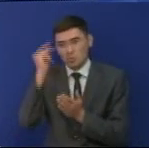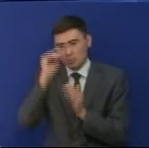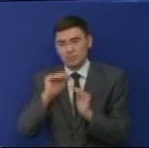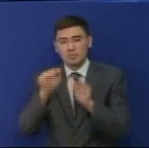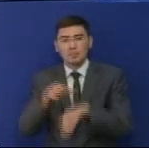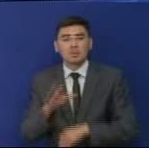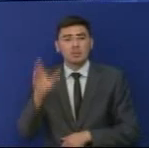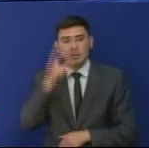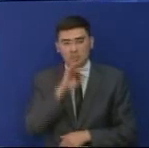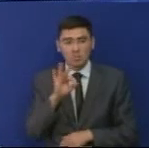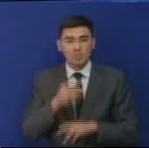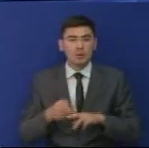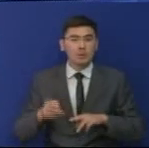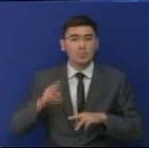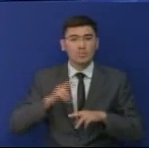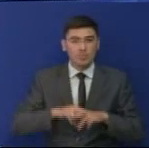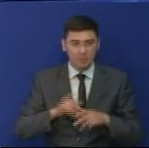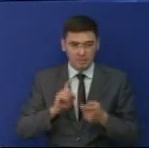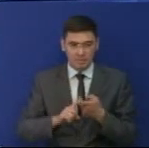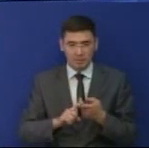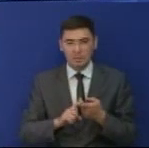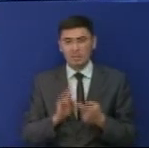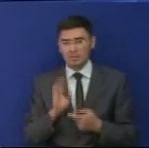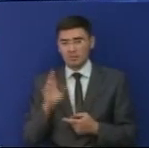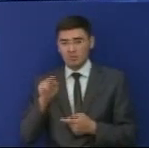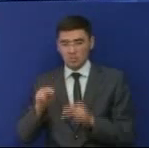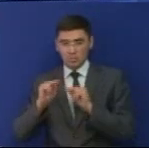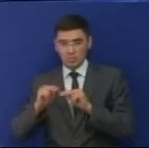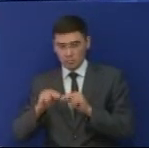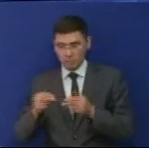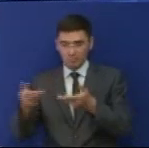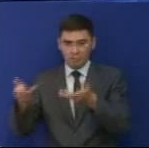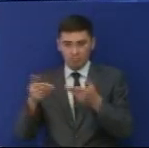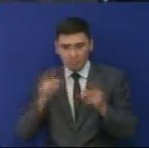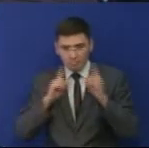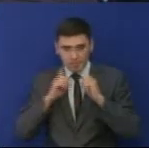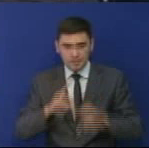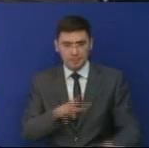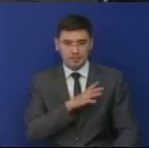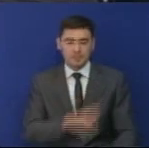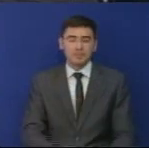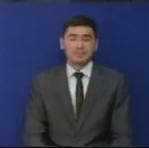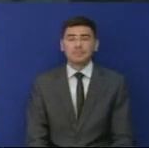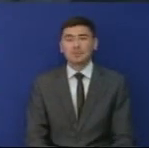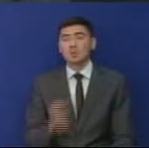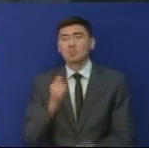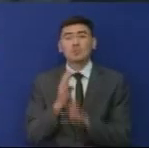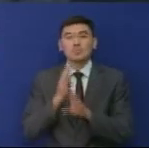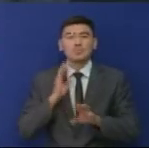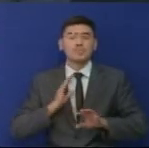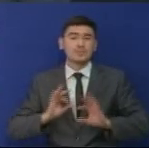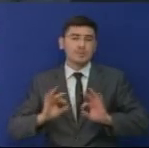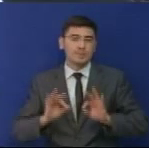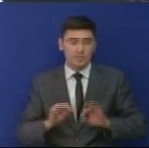пресс-конференции с участием специалистов по военно-патриотическому воспитанию молодежи. В В ходе встречи в первую очередь было отмечено, что в